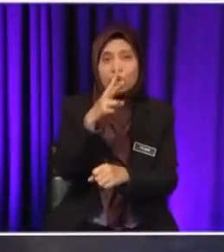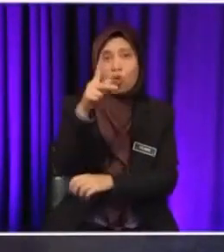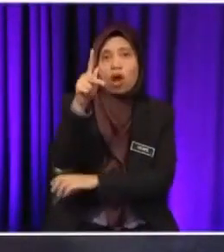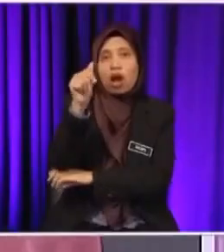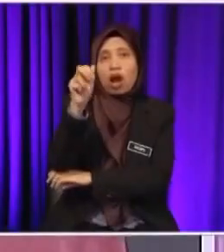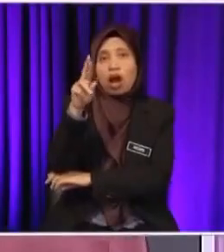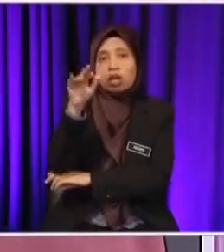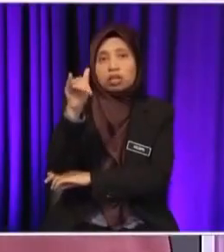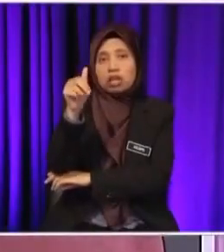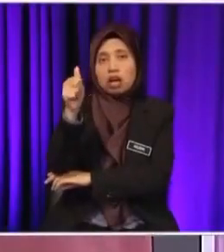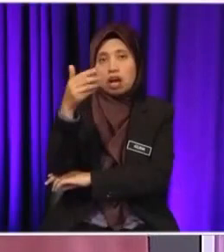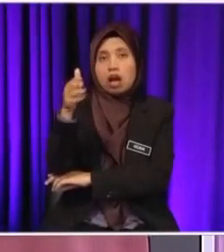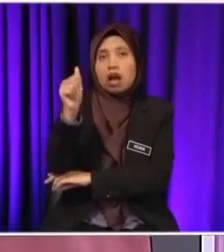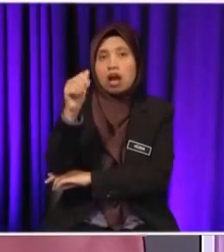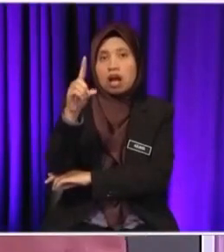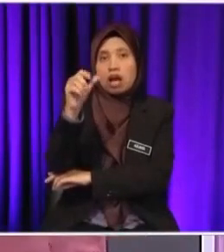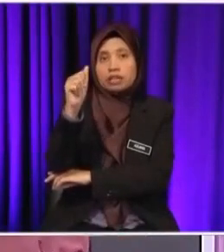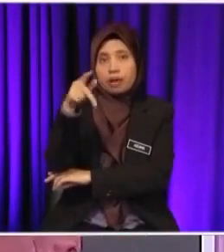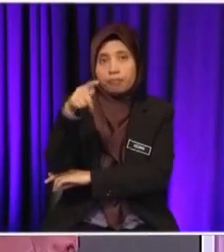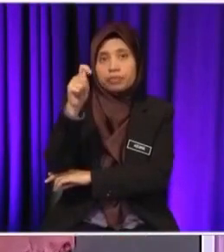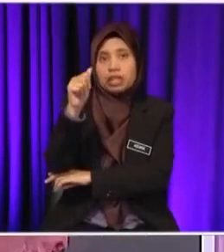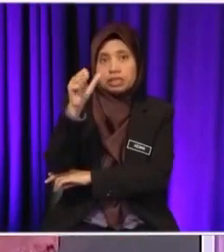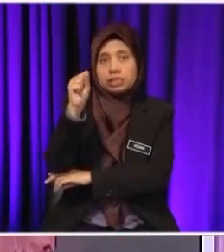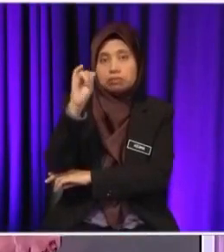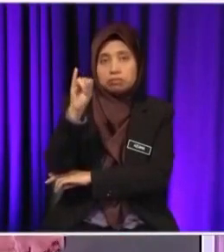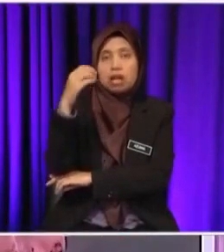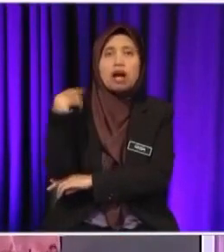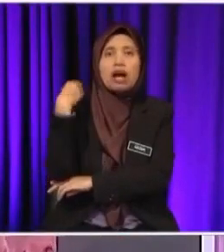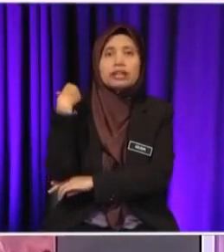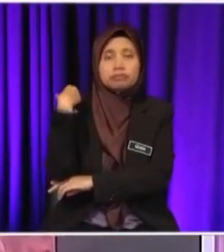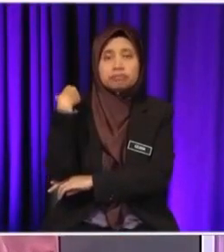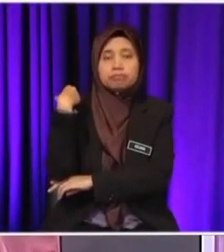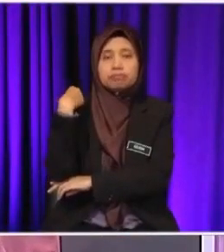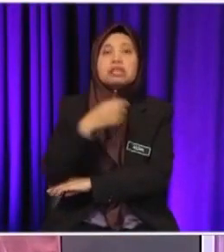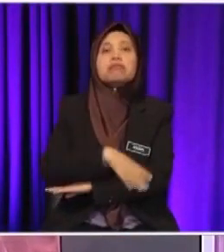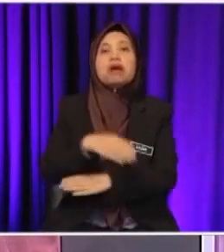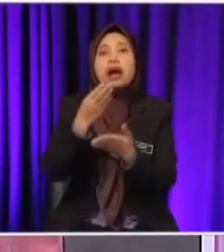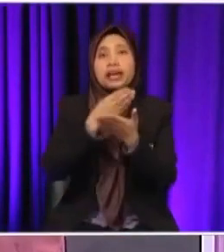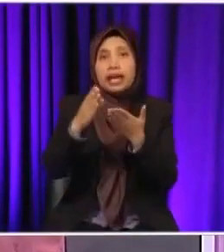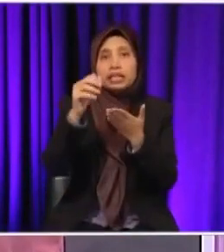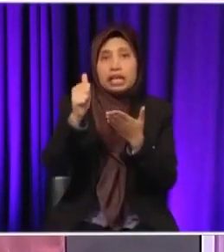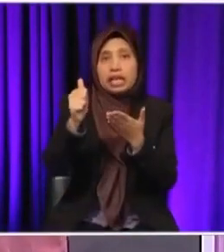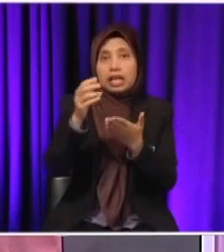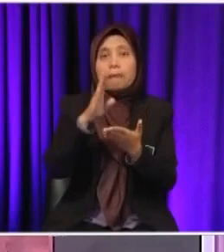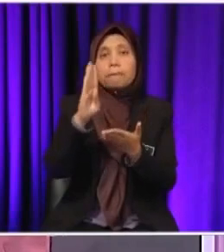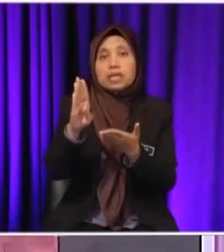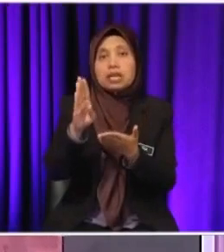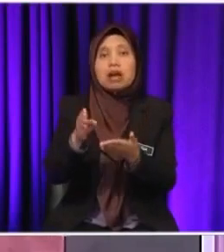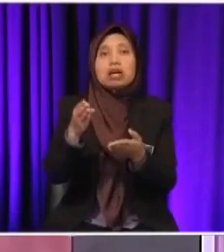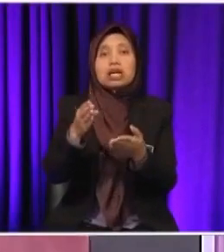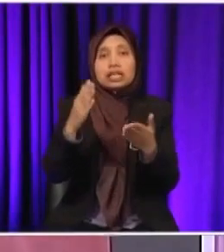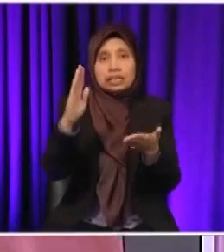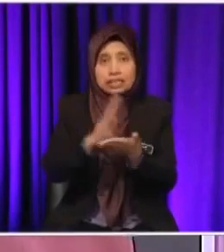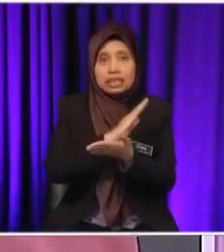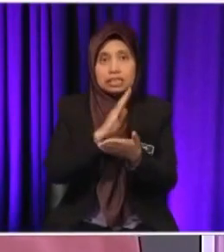adaptasi. Dalam kesesuaian melalui komunikatif kita ada karya adaptasi masih berada dalam bahagian A, bahagian B kertas 1 dan juga kita